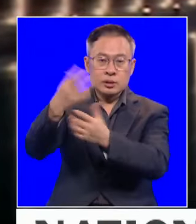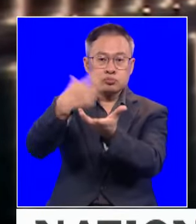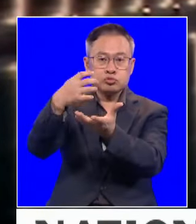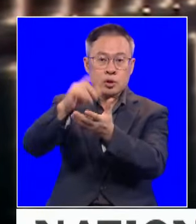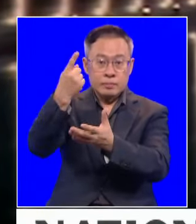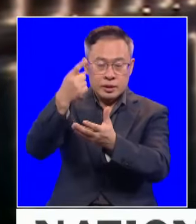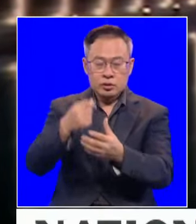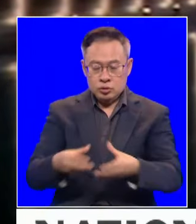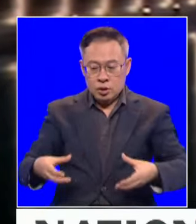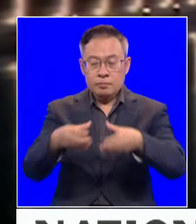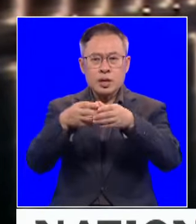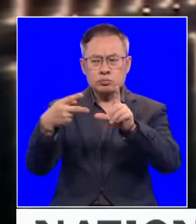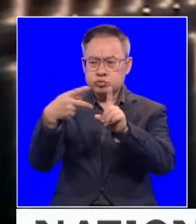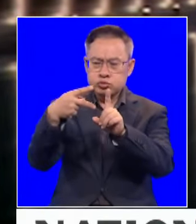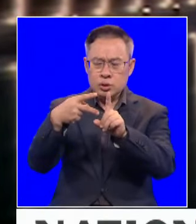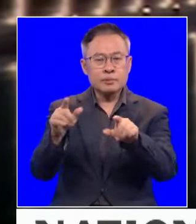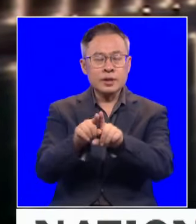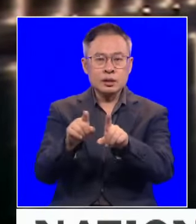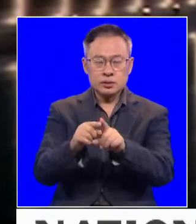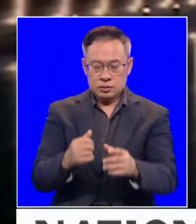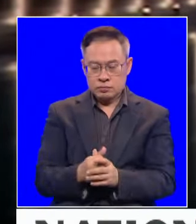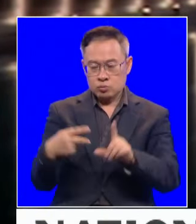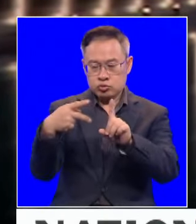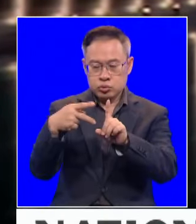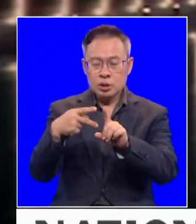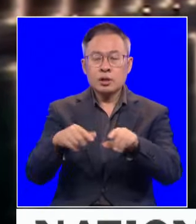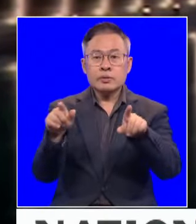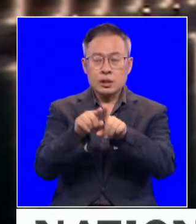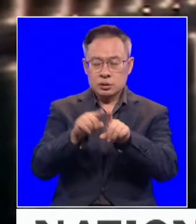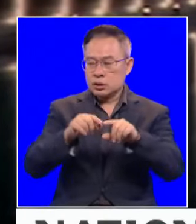นะคะที่จะเคาะชื่อนะคะคนลงชิงตำแหน่งนี้ด้วยเช่นเดียวกันค่ะ